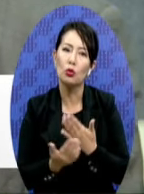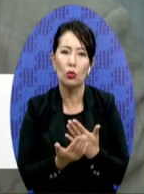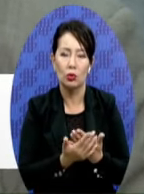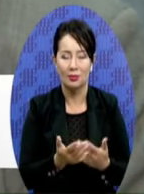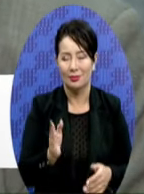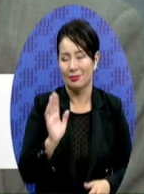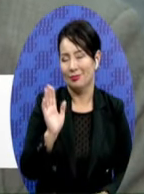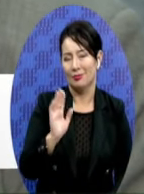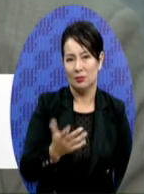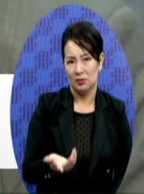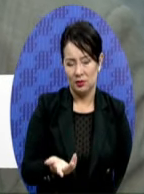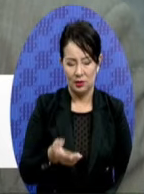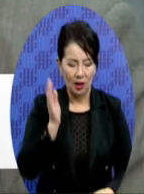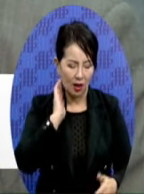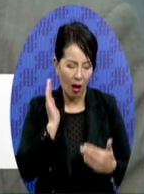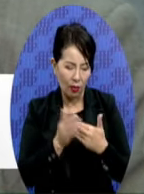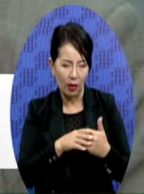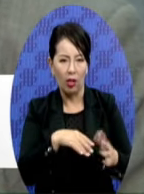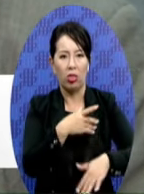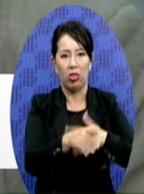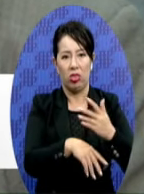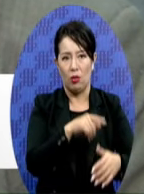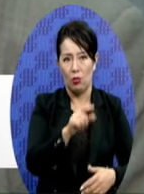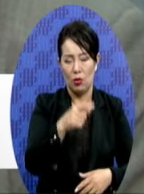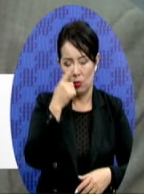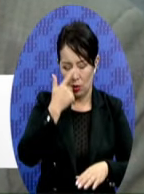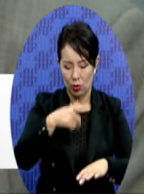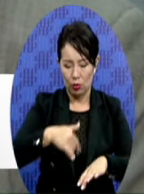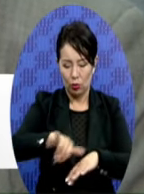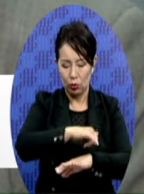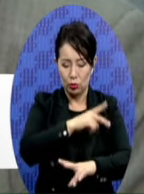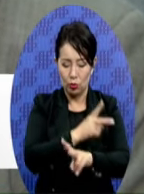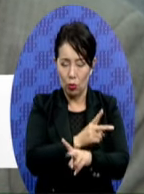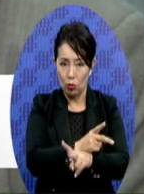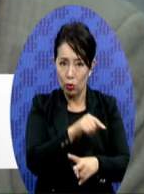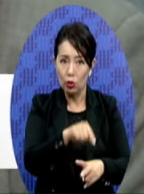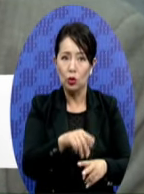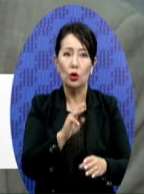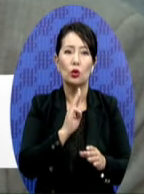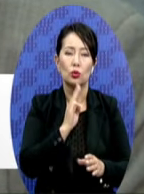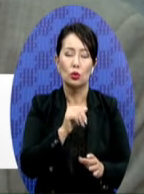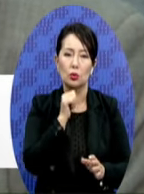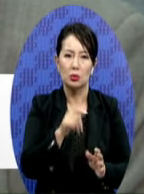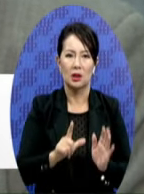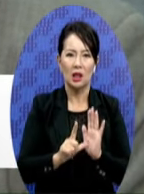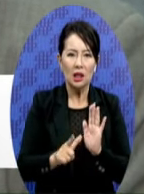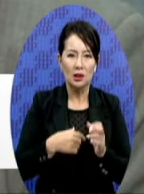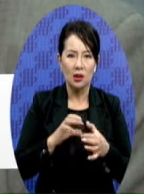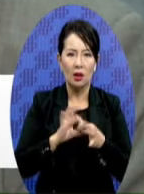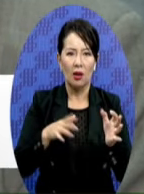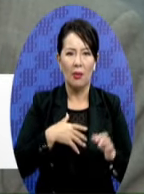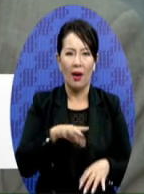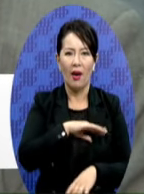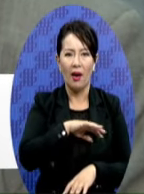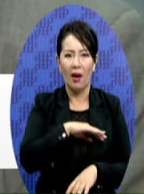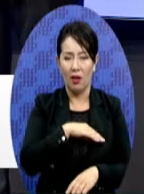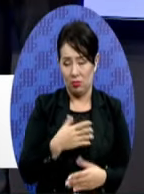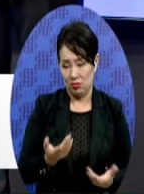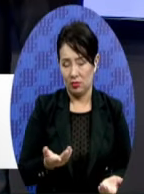тохиолдол авилга газар авдаг. Монгол улсын хууль судрагаас алдсан тохиолдол гэрчнэр айц автдаг. Бид яг л ийм орчинд өнөөдөр